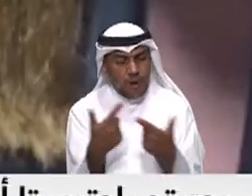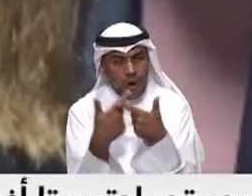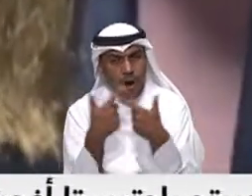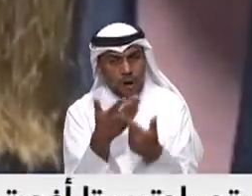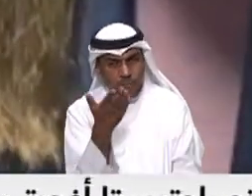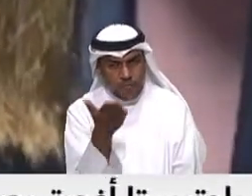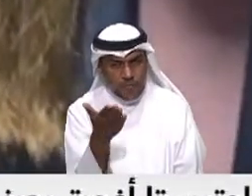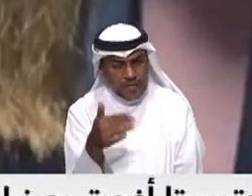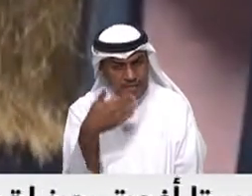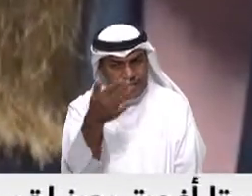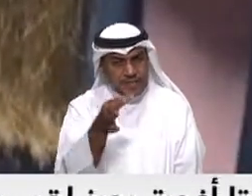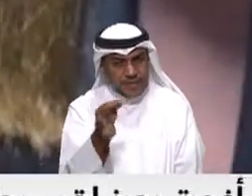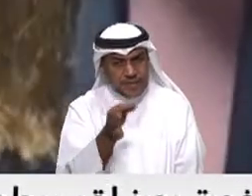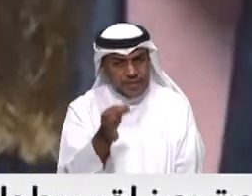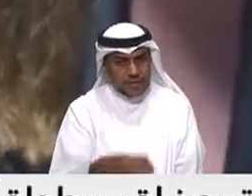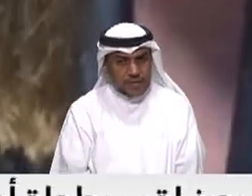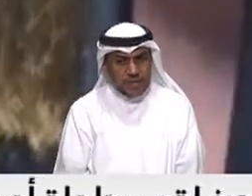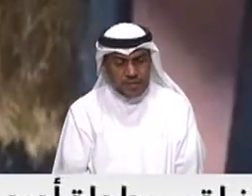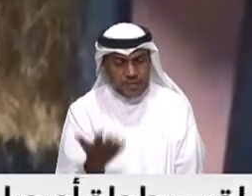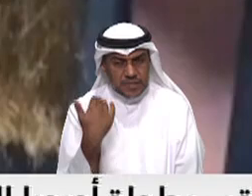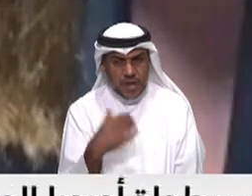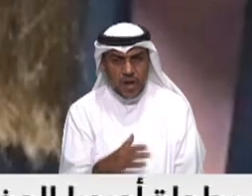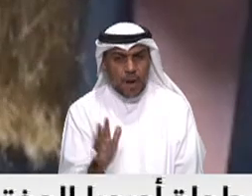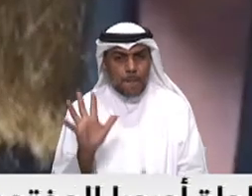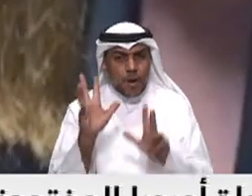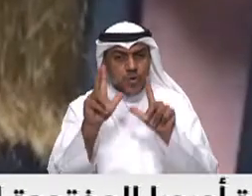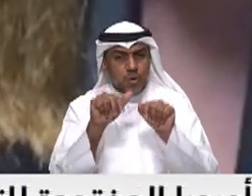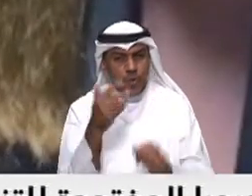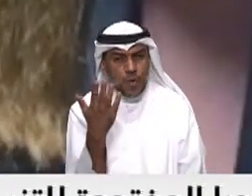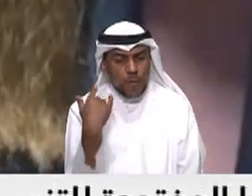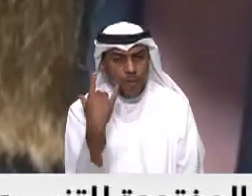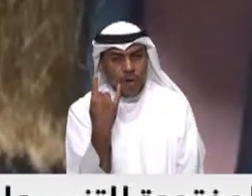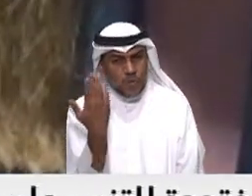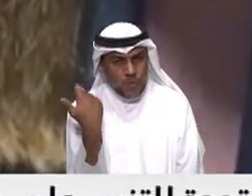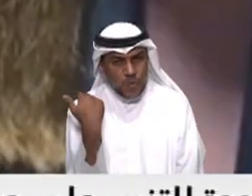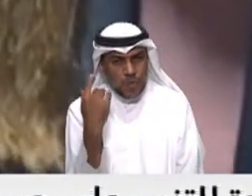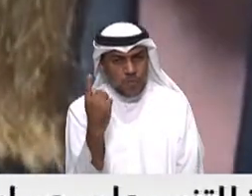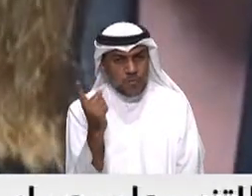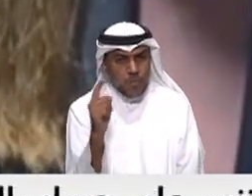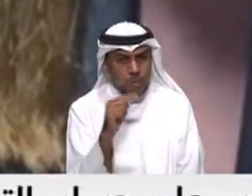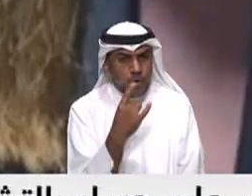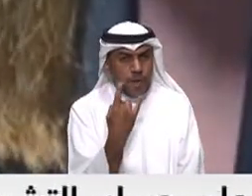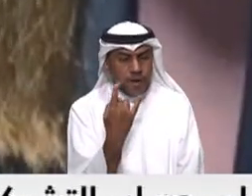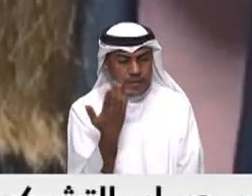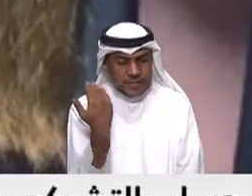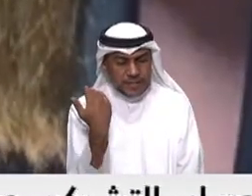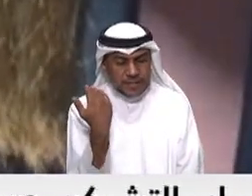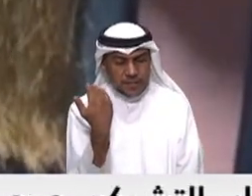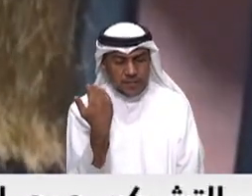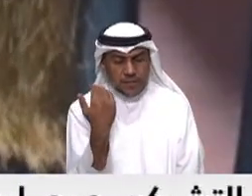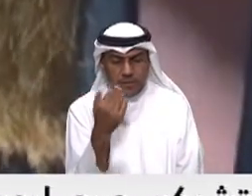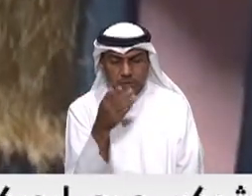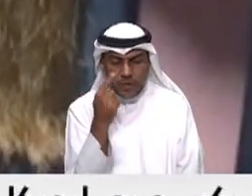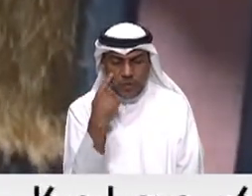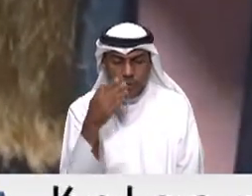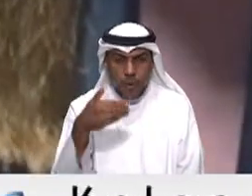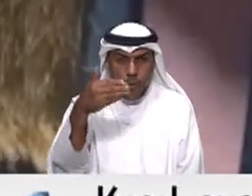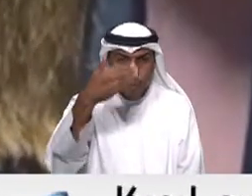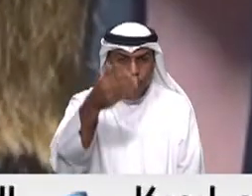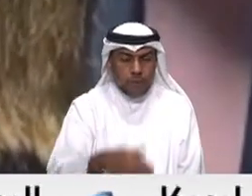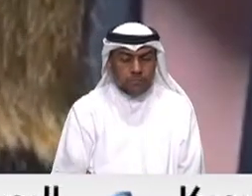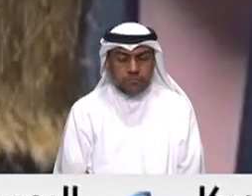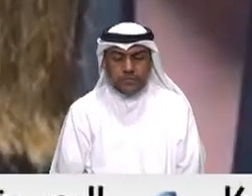وكبيرة منذ عشرة أيام تحديدا. وعلى ما يبدو يحاول